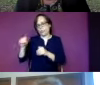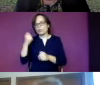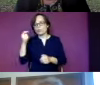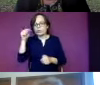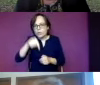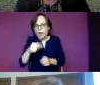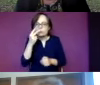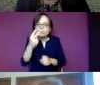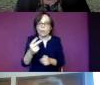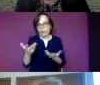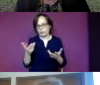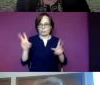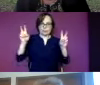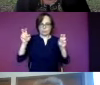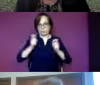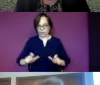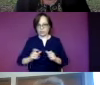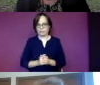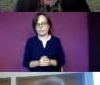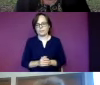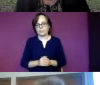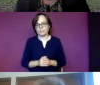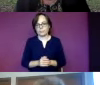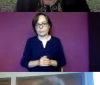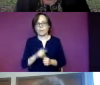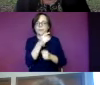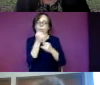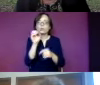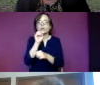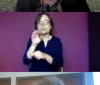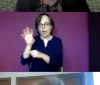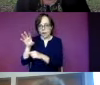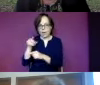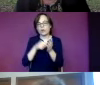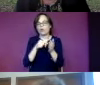I tu na takich slajdach trochę ilustrujemy to, co się znalazło